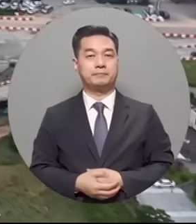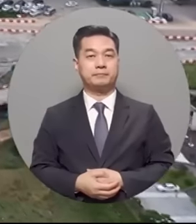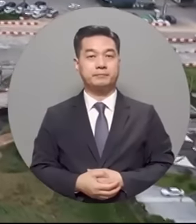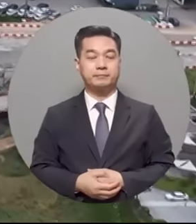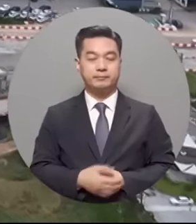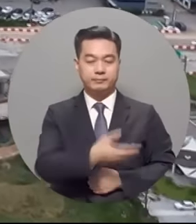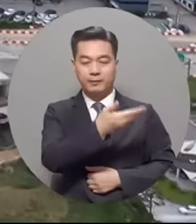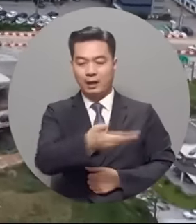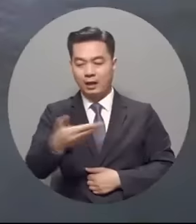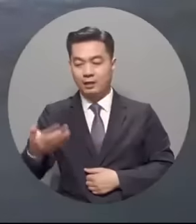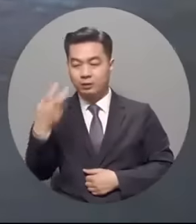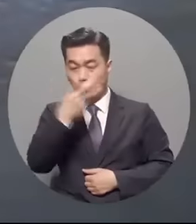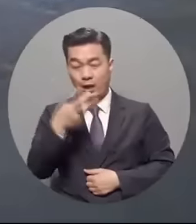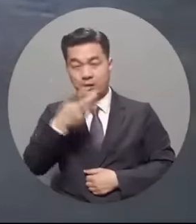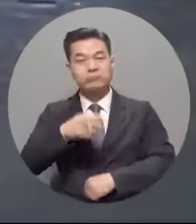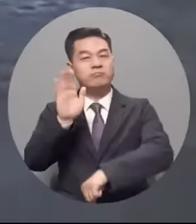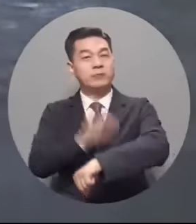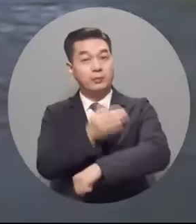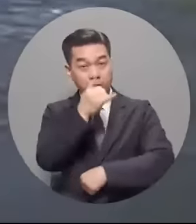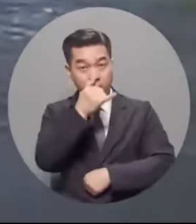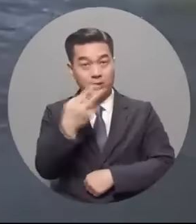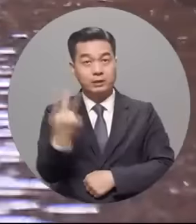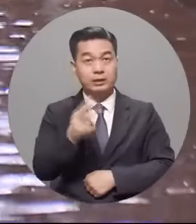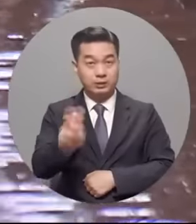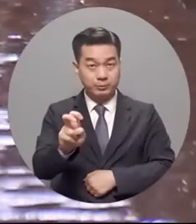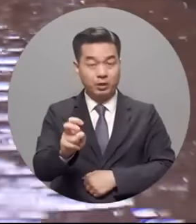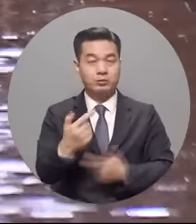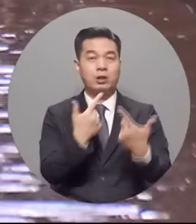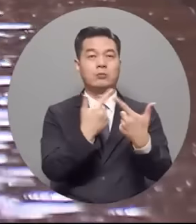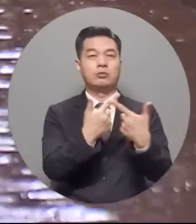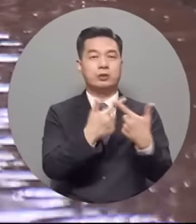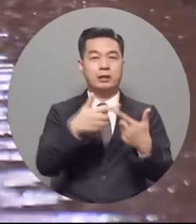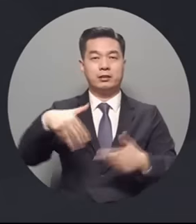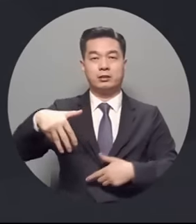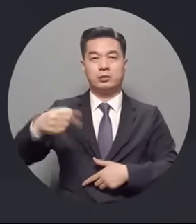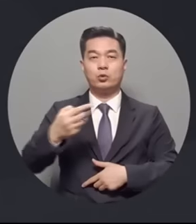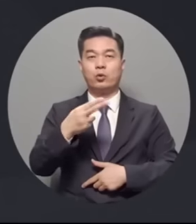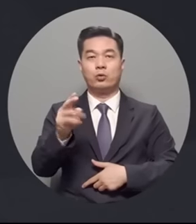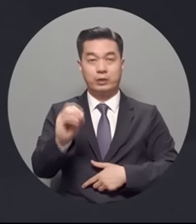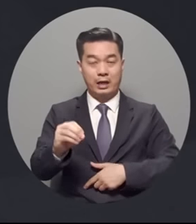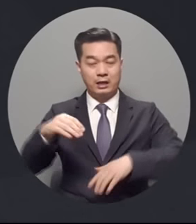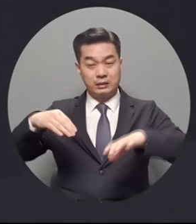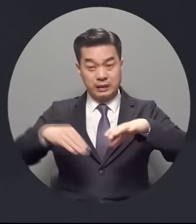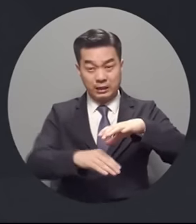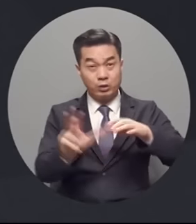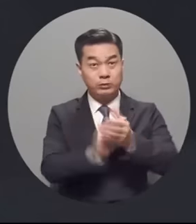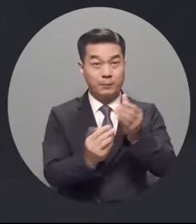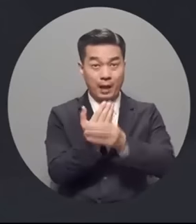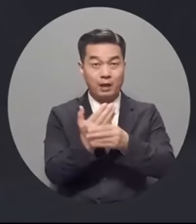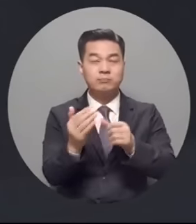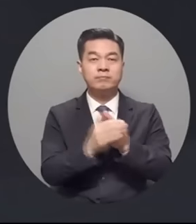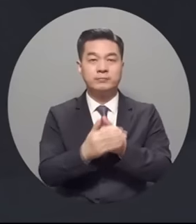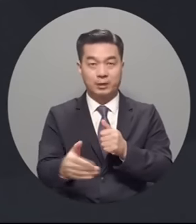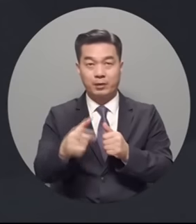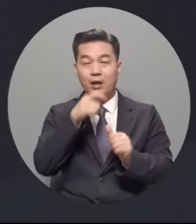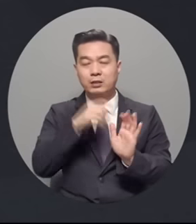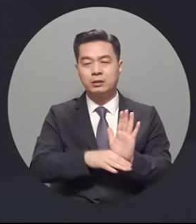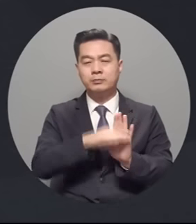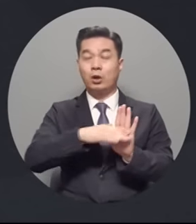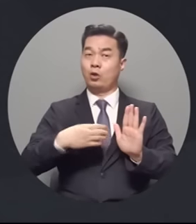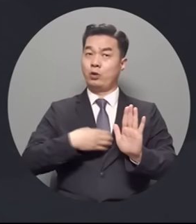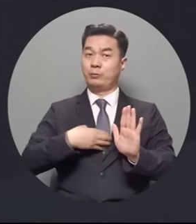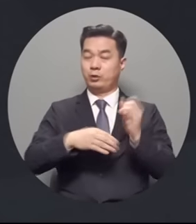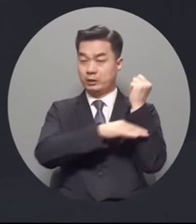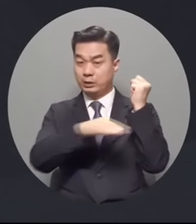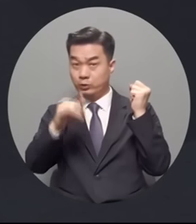문제 삼았습니다. 2020년 부산 초량 지하차도 참사 이후 충청북도는 침수 위험도 기준을 만들었는데